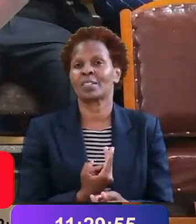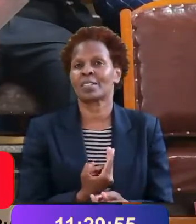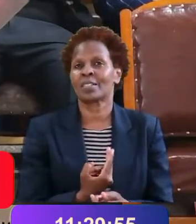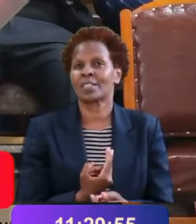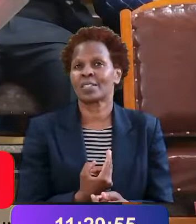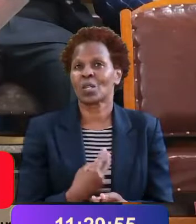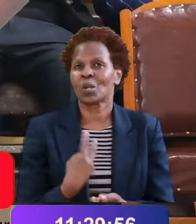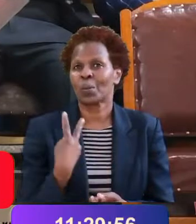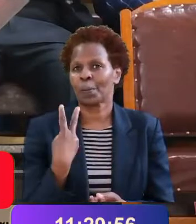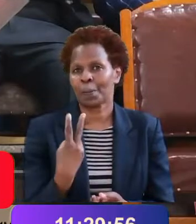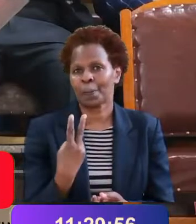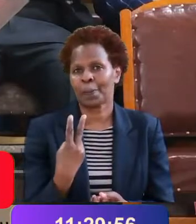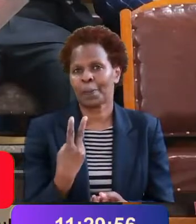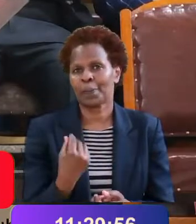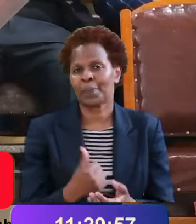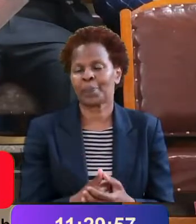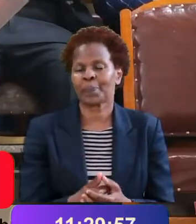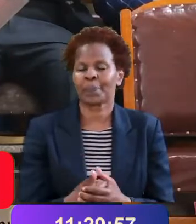Jambo la pili,